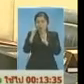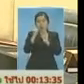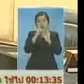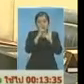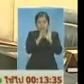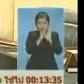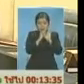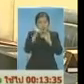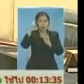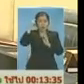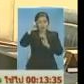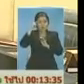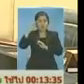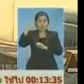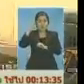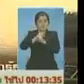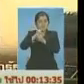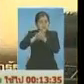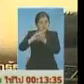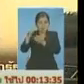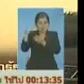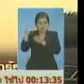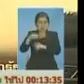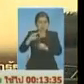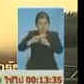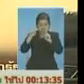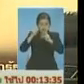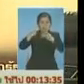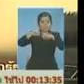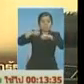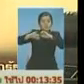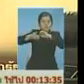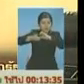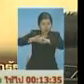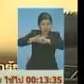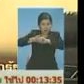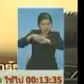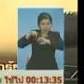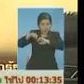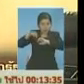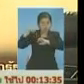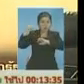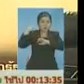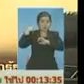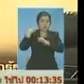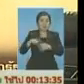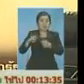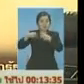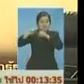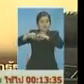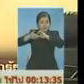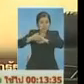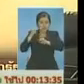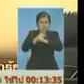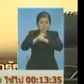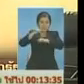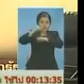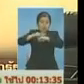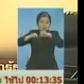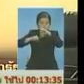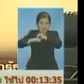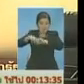ก็บริษัทรู้จะมาสร้างไม่เสร็จคุณไม่ทำสัญญากันสัญญาที่มายกเลิกเนี่ยท่านประธานครับสัญญาจ้างก่อสร้างอาคารเนี่ยเ